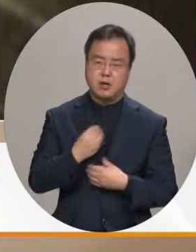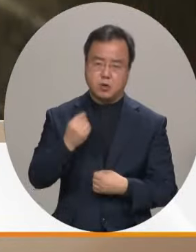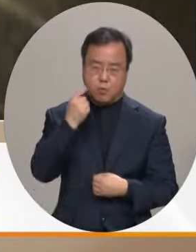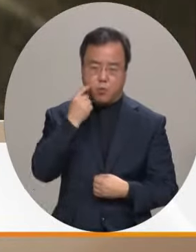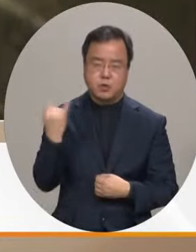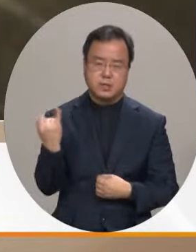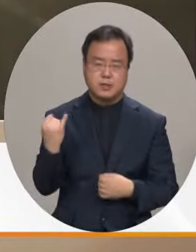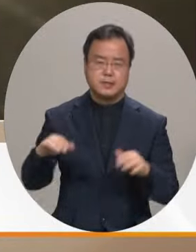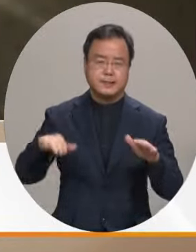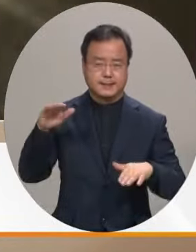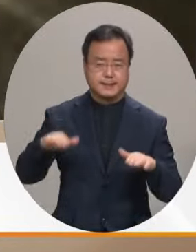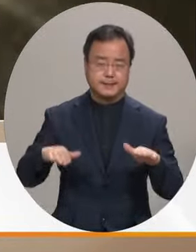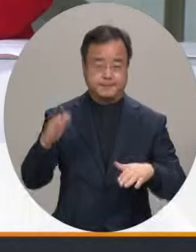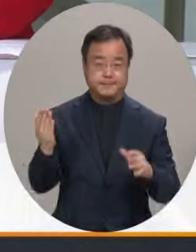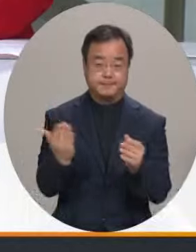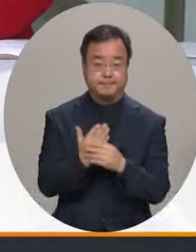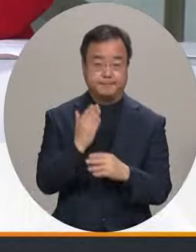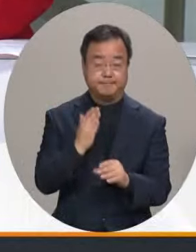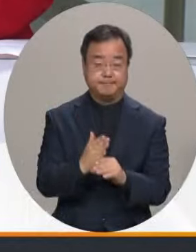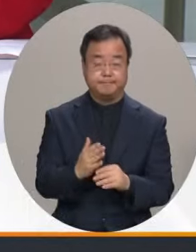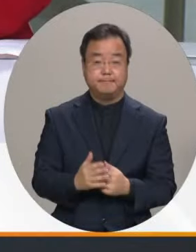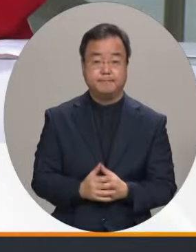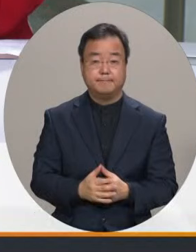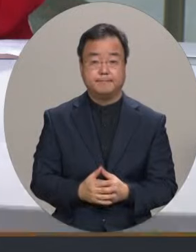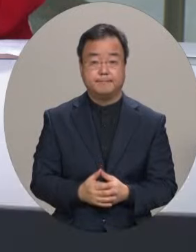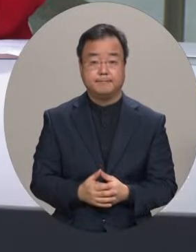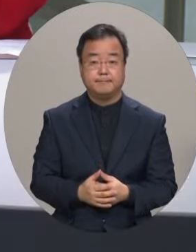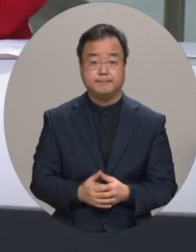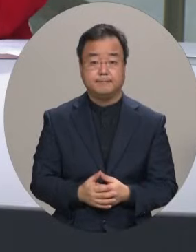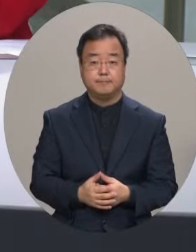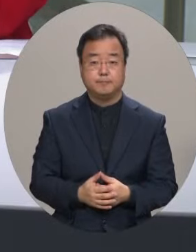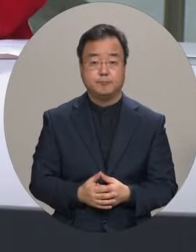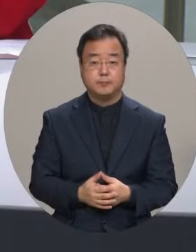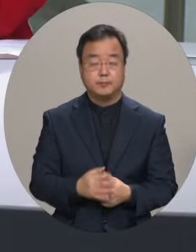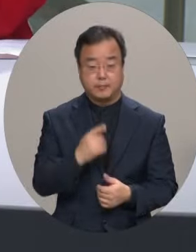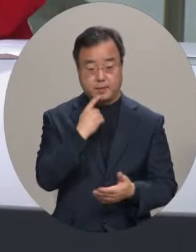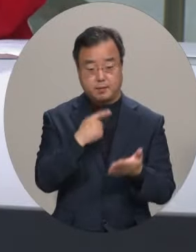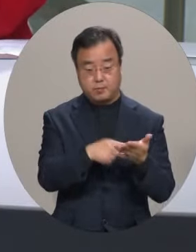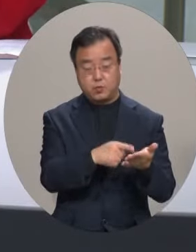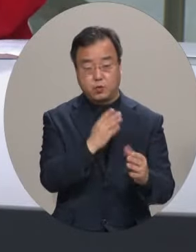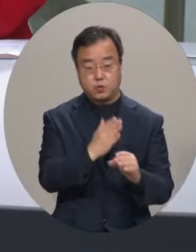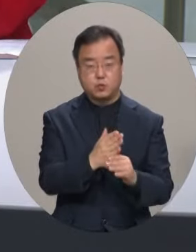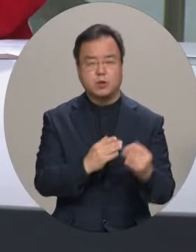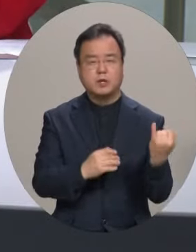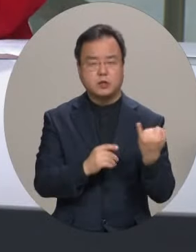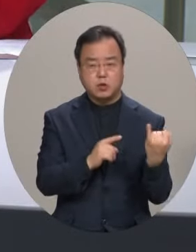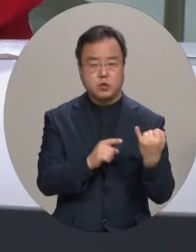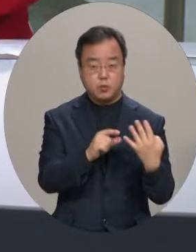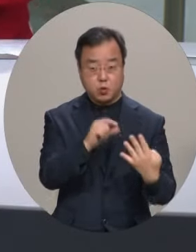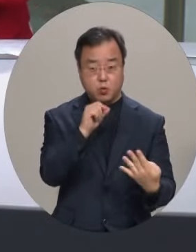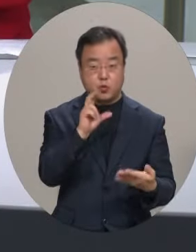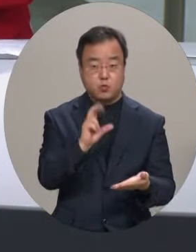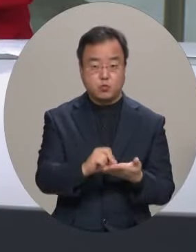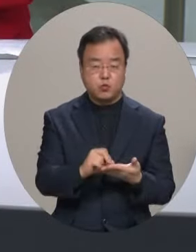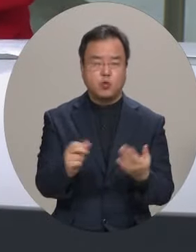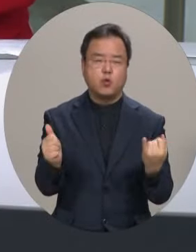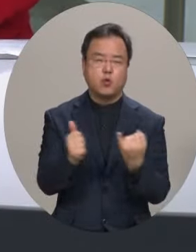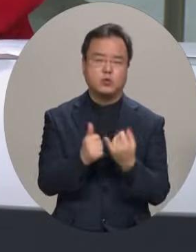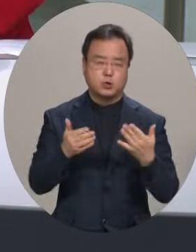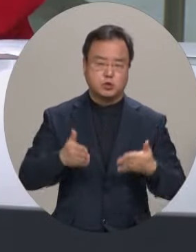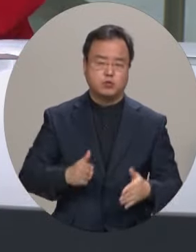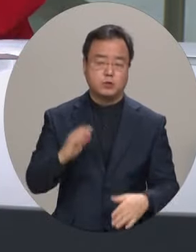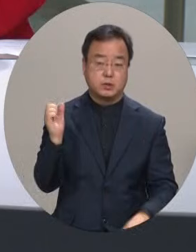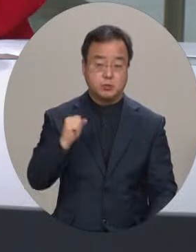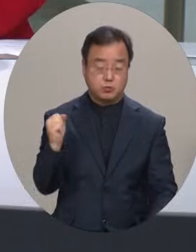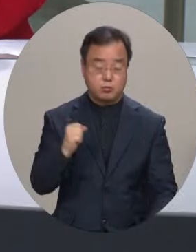있습니다네 일자리 격차도 심해지고 있네요네 예 보고서에서이 여성의 고용 문제와 혼인 출산율 관계에